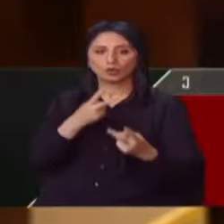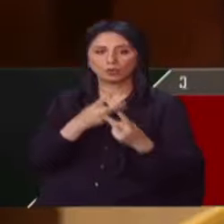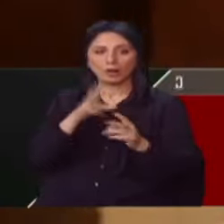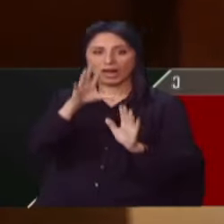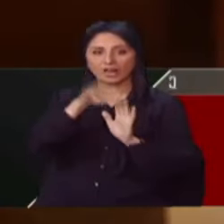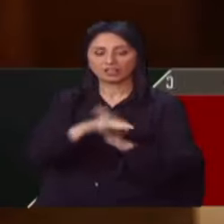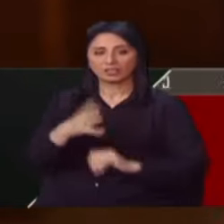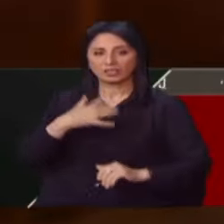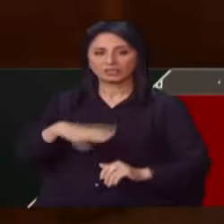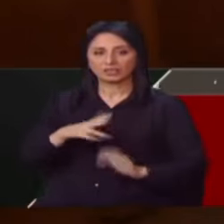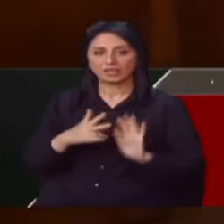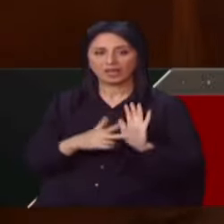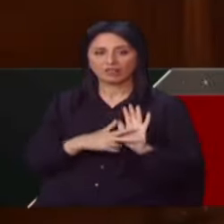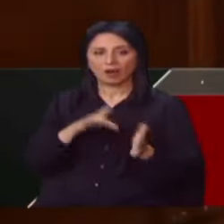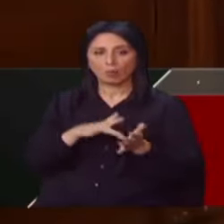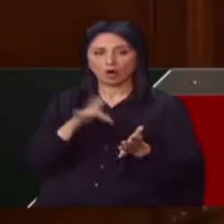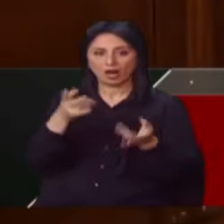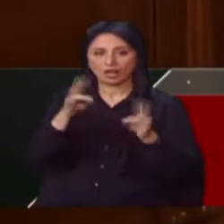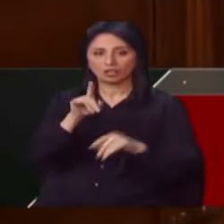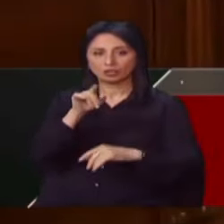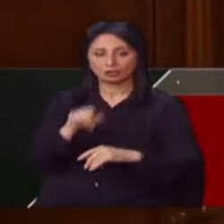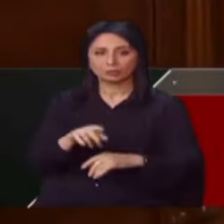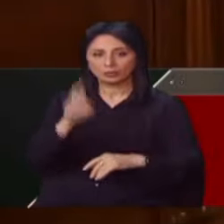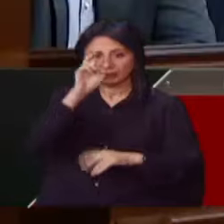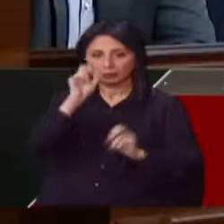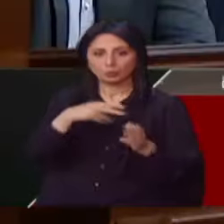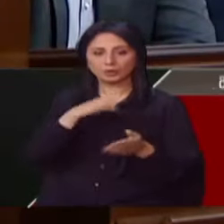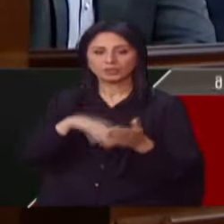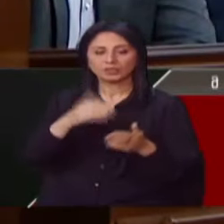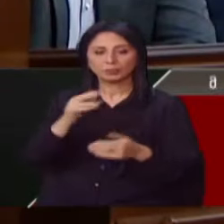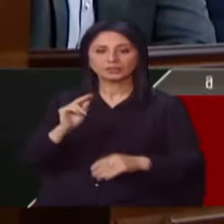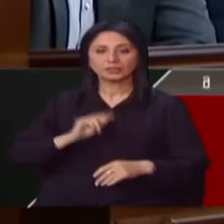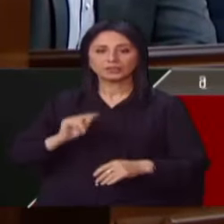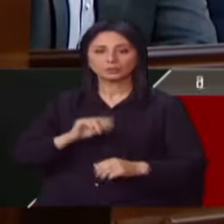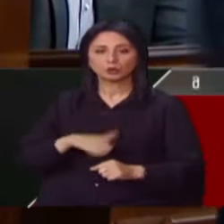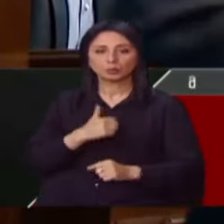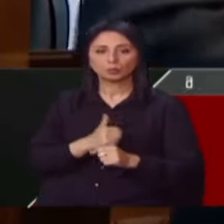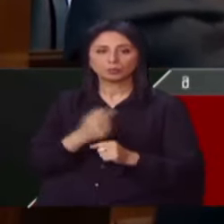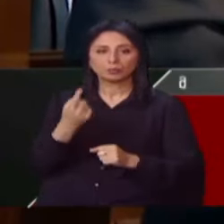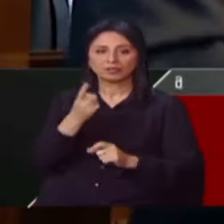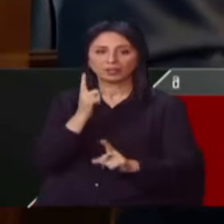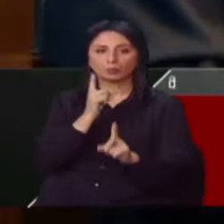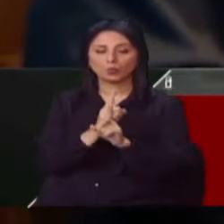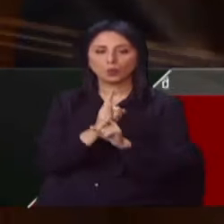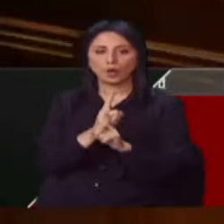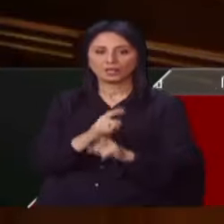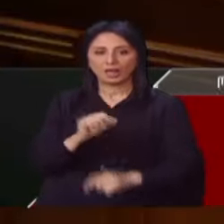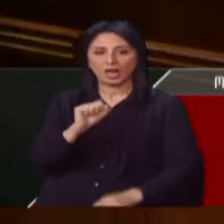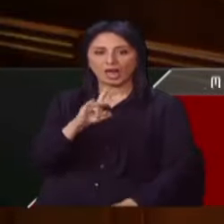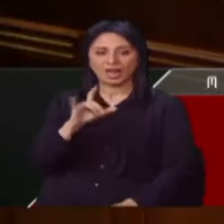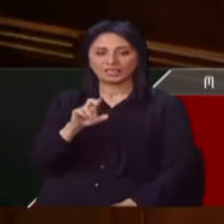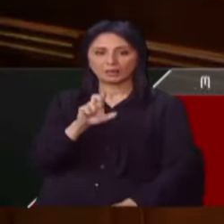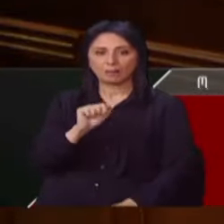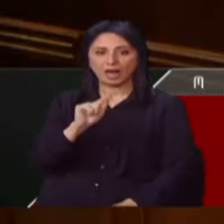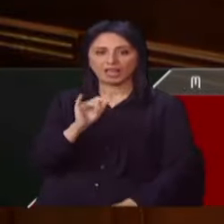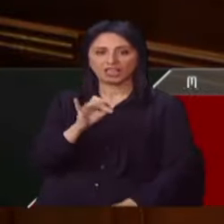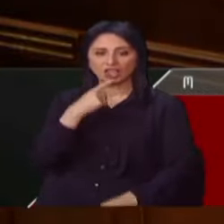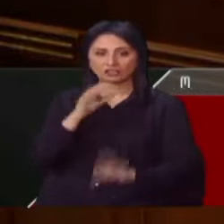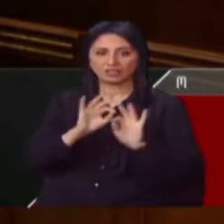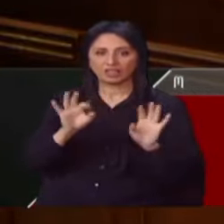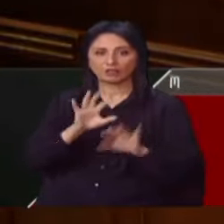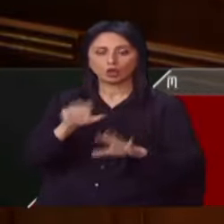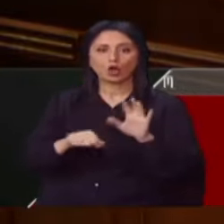პატიმრობაში საქართველოს 8 მოქალაქე რჩება. სახელმწიფო უსაფრთხოების სამსახურის უფროსის პირველი მოადგილის ალექსი ბატიაშვილის